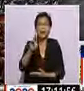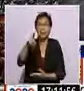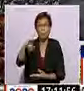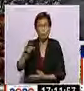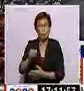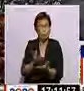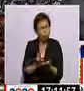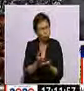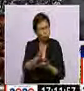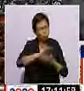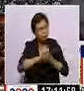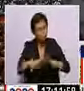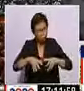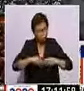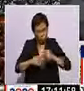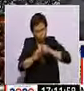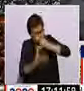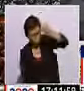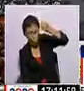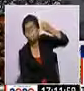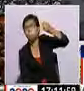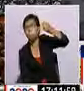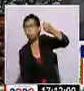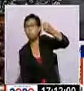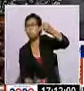Pendidikan terus menjadi penerima peruntukan terbesar.